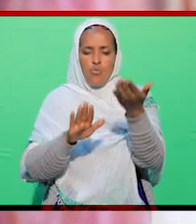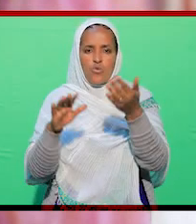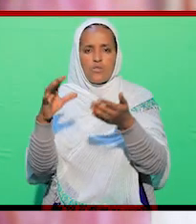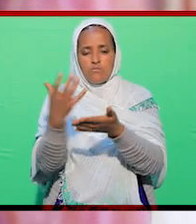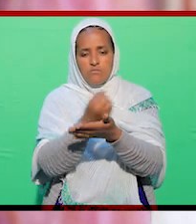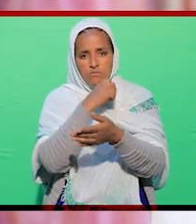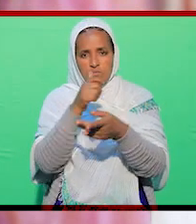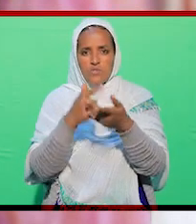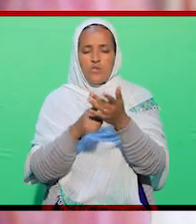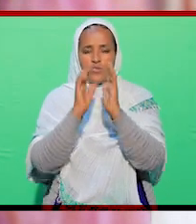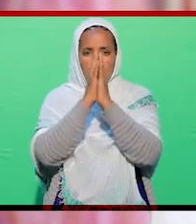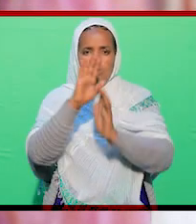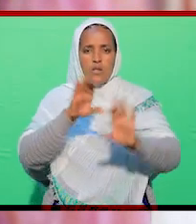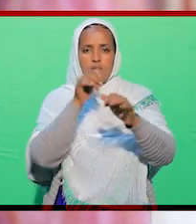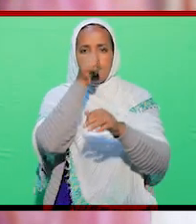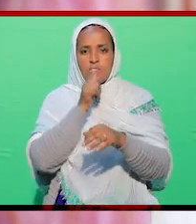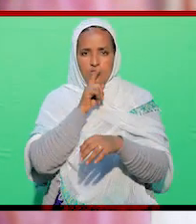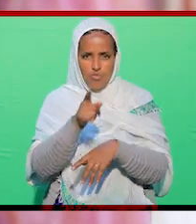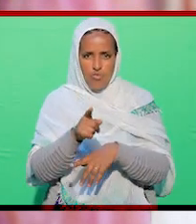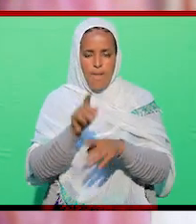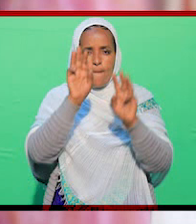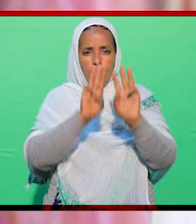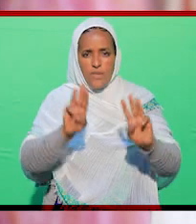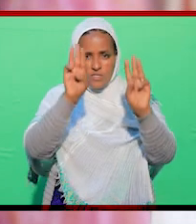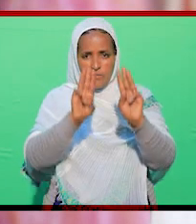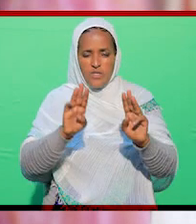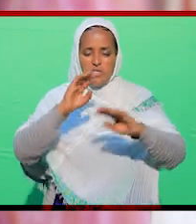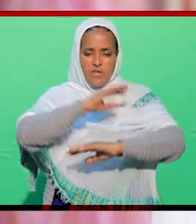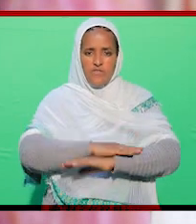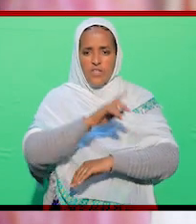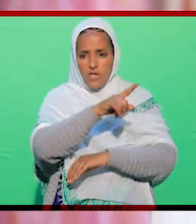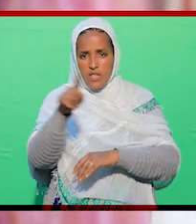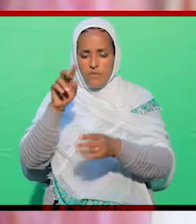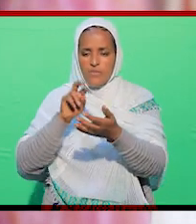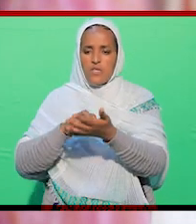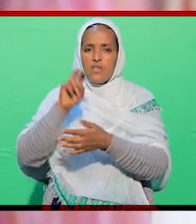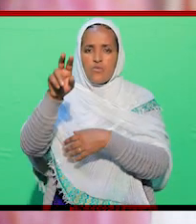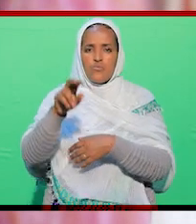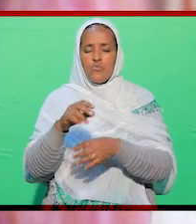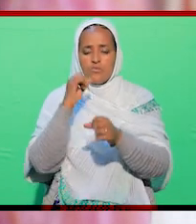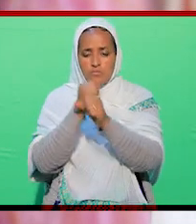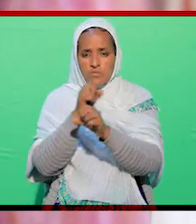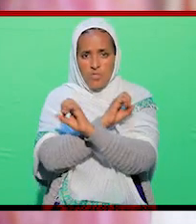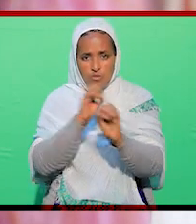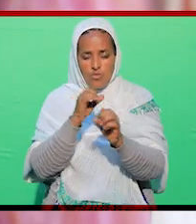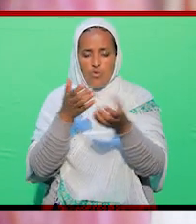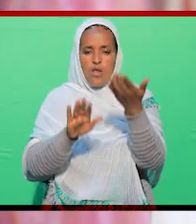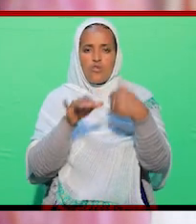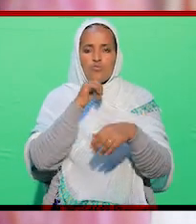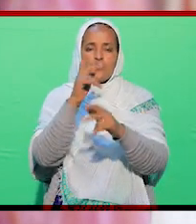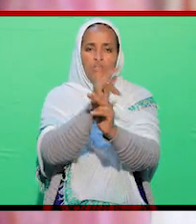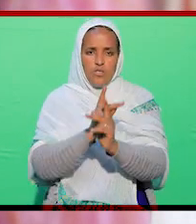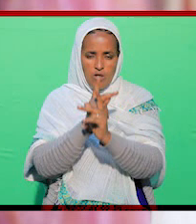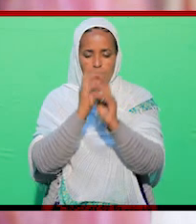ፍሬ ሳያፈራ እንዳይሄድ በሞት እንዳይነጠቅ መጸለይ እንዳለበት የተነገረ ምስጢር ነው። በሰንበት አለ፣ ሰንበት እረፍት ናት። እናንተም ተዘልላችሁ